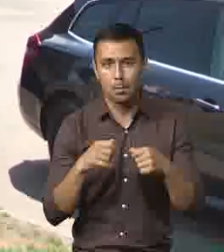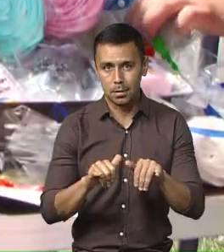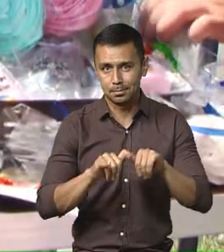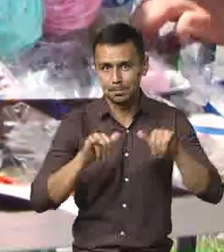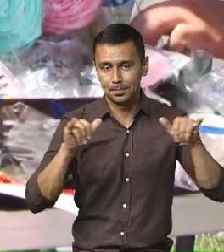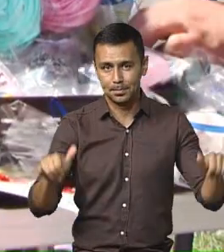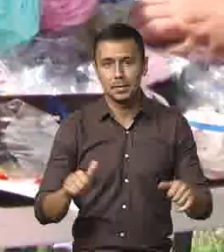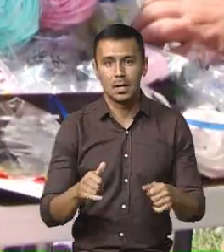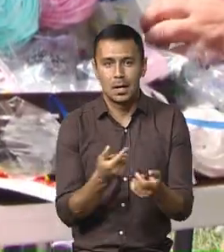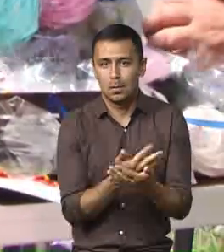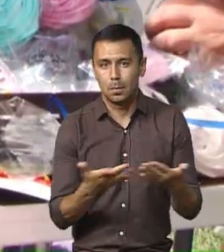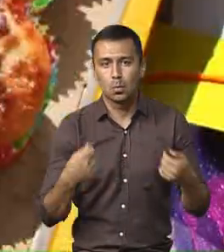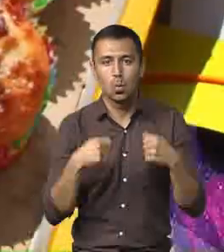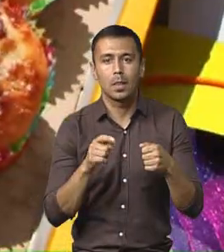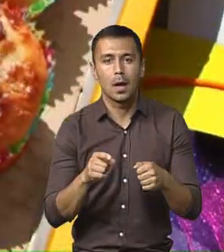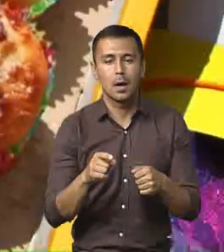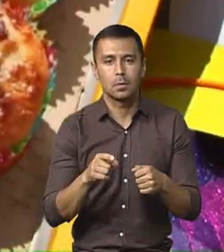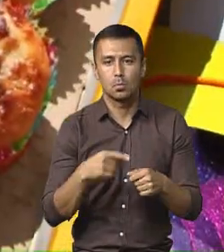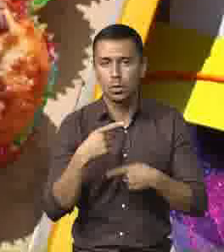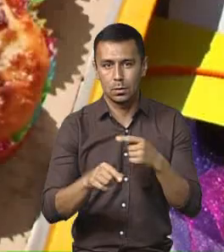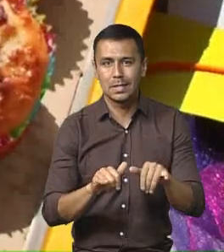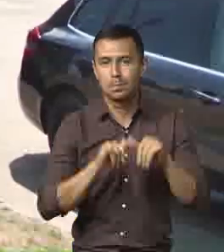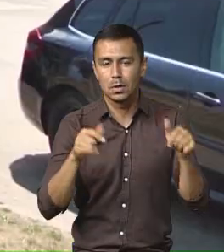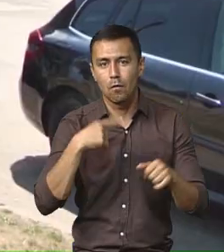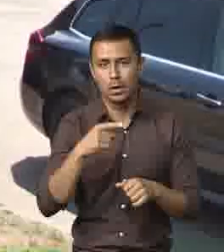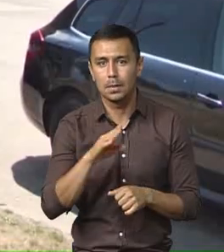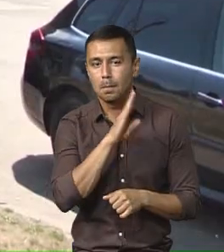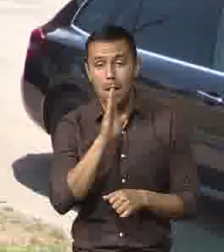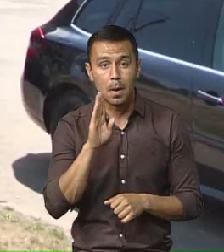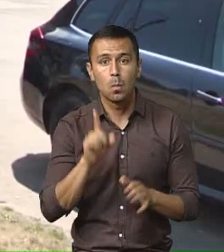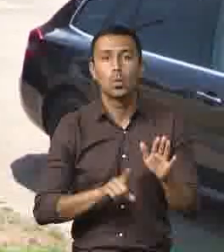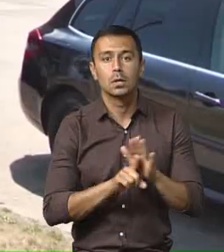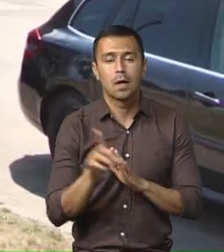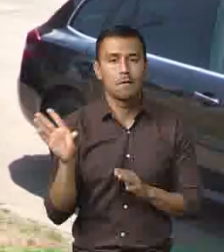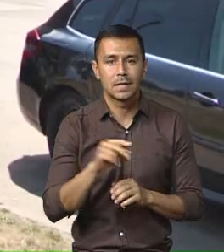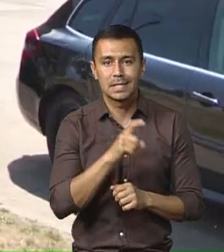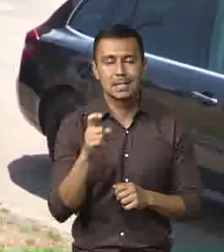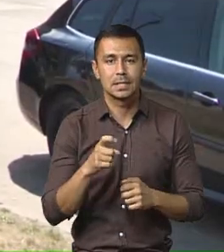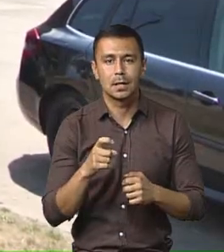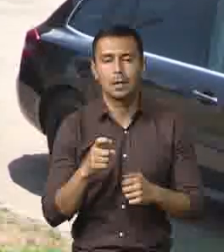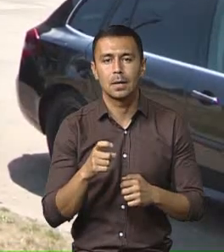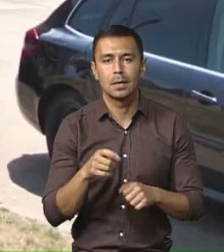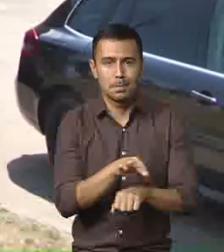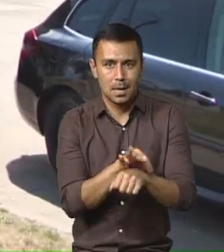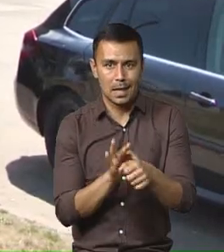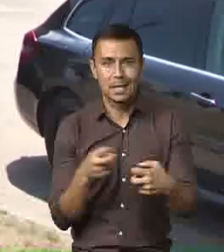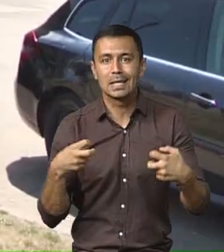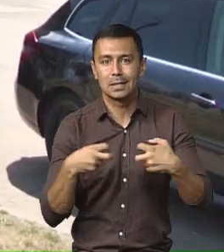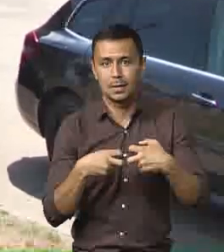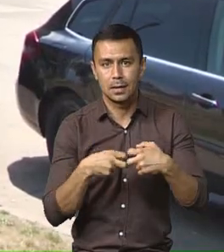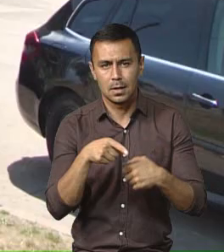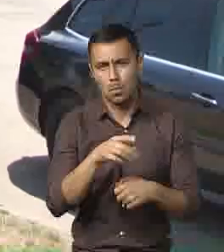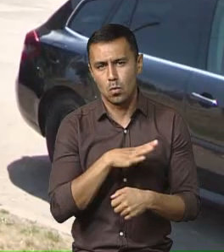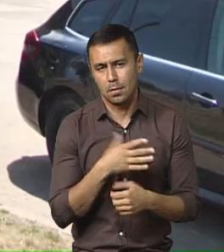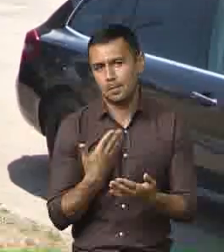процвітає. Асортимент продажу на ярмарку постійно збільшується, каже Наталія. Починалося все з браслетиків з резиночок. Їх там